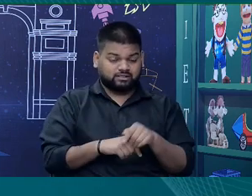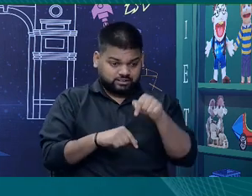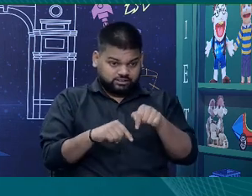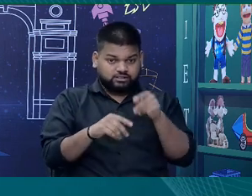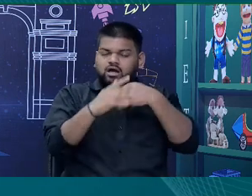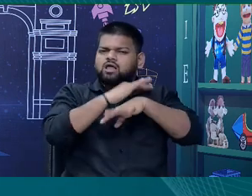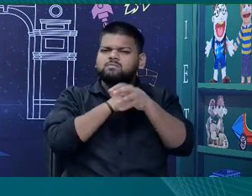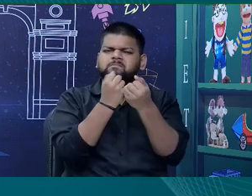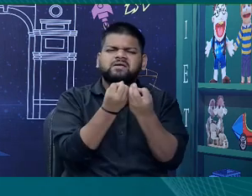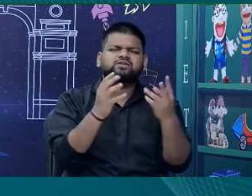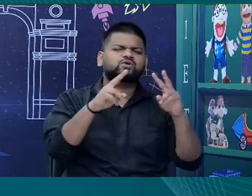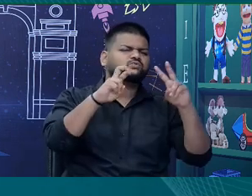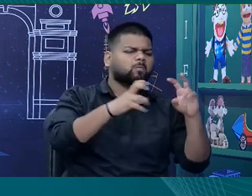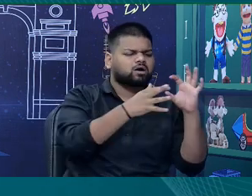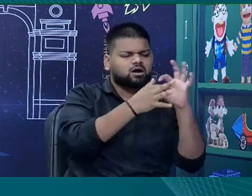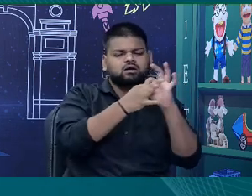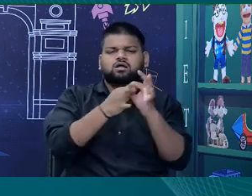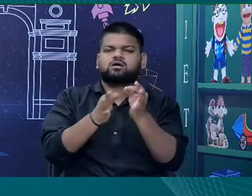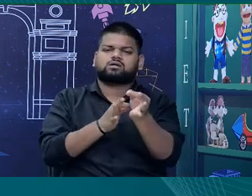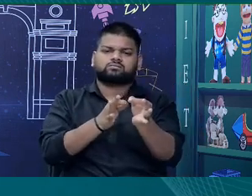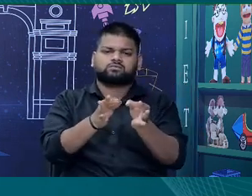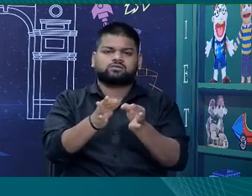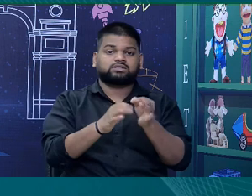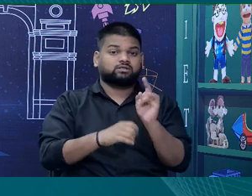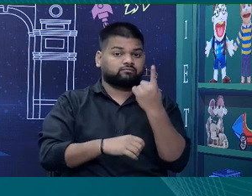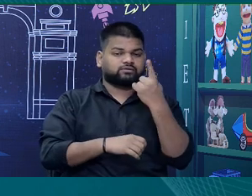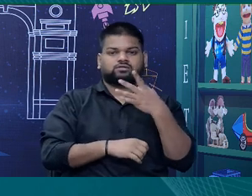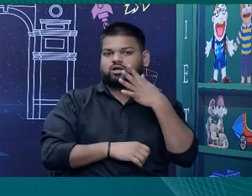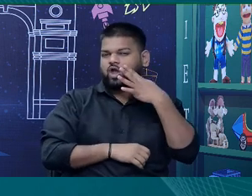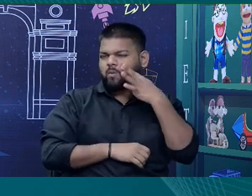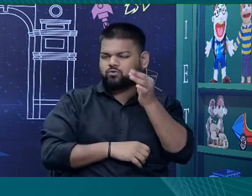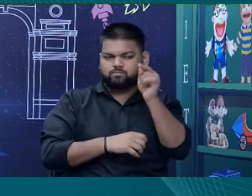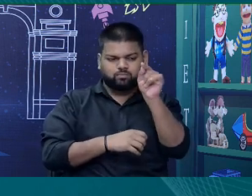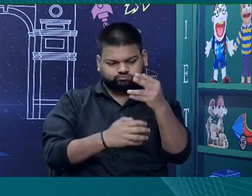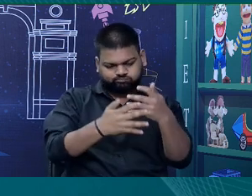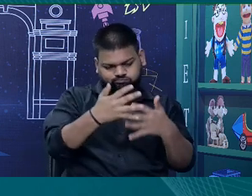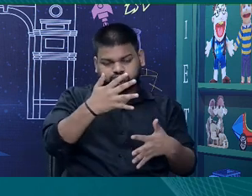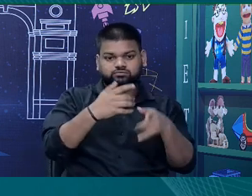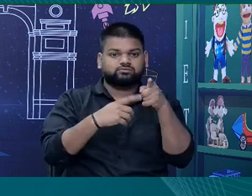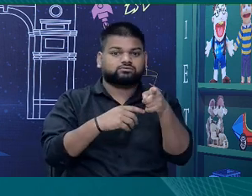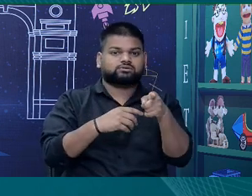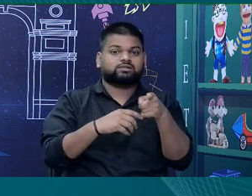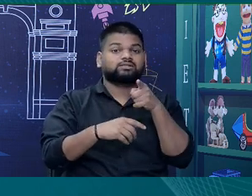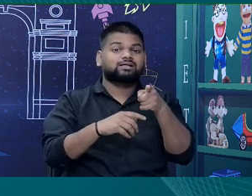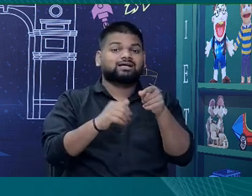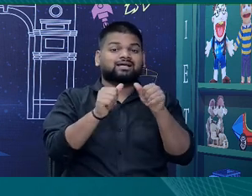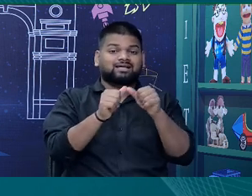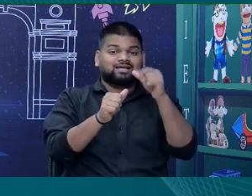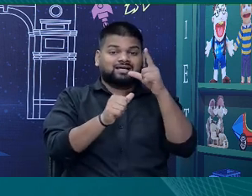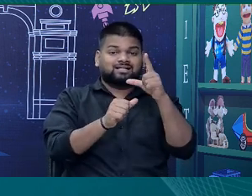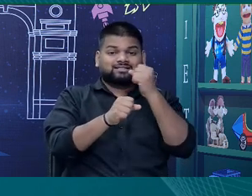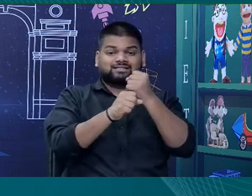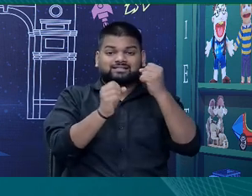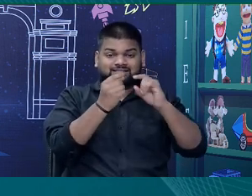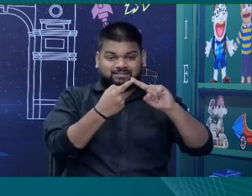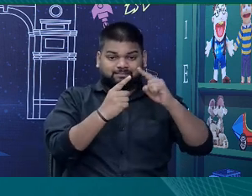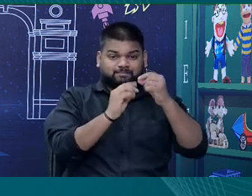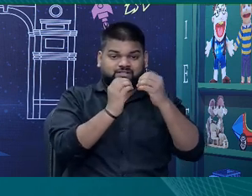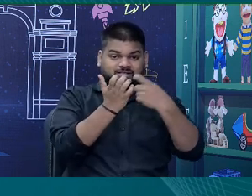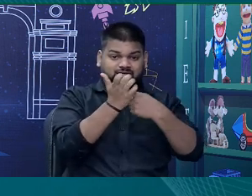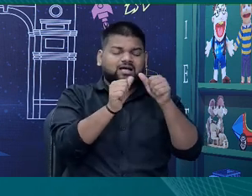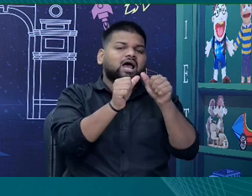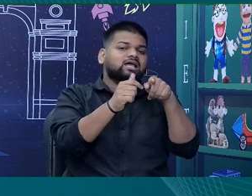करेंगे सबसे पहले इंपॉर्टेंट से ही शुरू करते हैं जो की है अलजेब्रा इसे डी ब्रांच ऑफ मैथमेटिक्स वेयर वे उसे लेटर्स